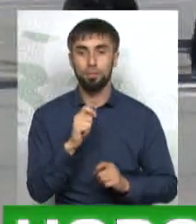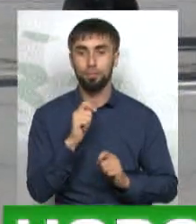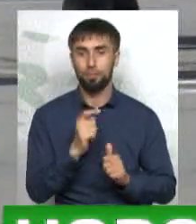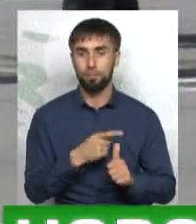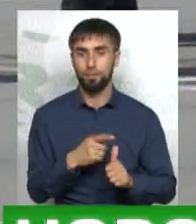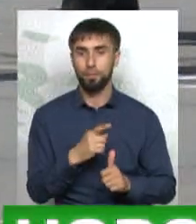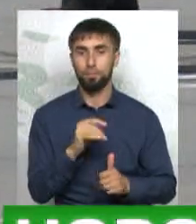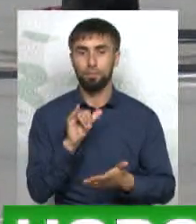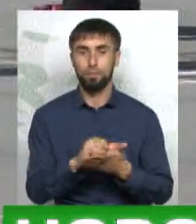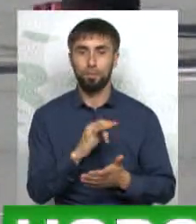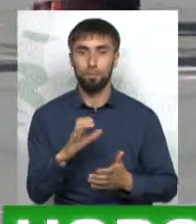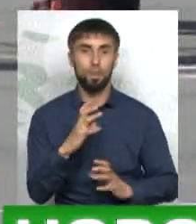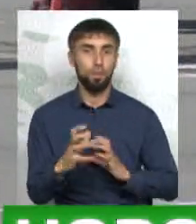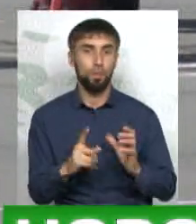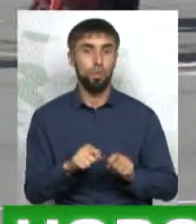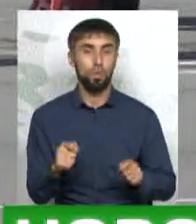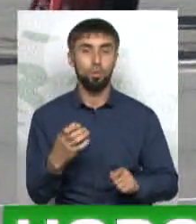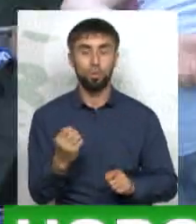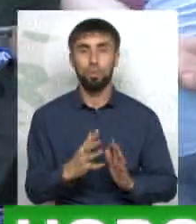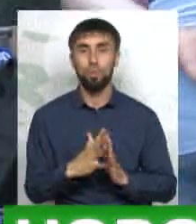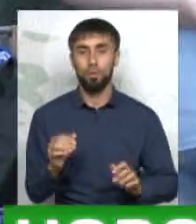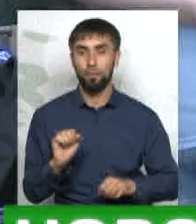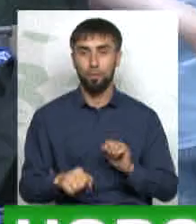статус международного, что открывает еще